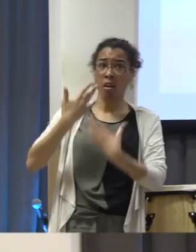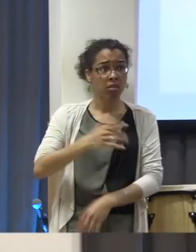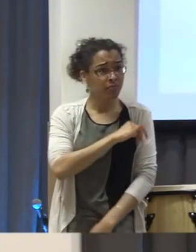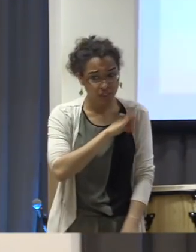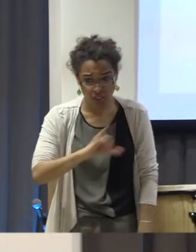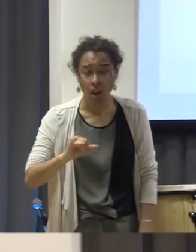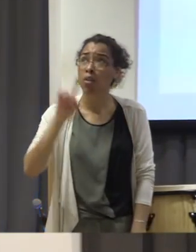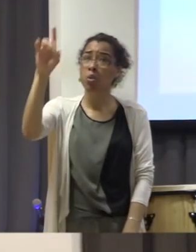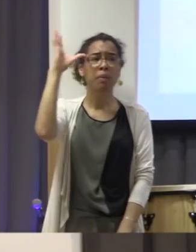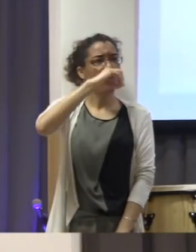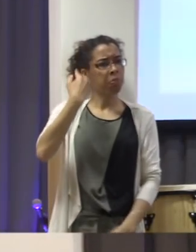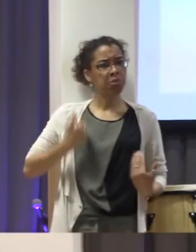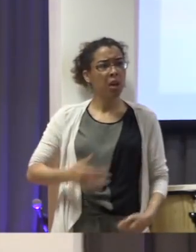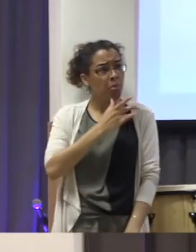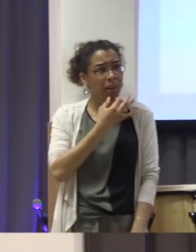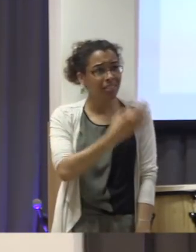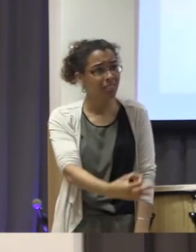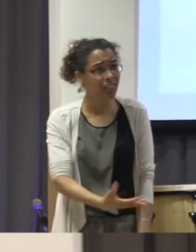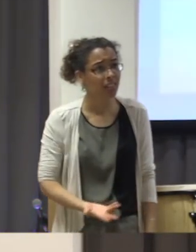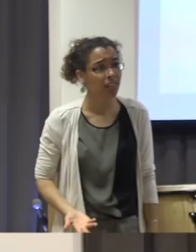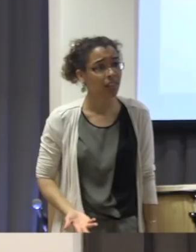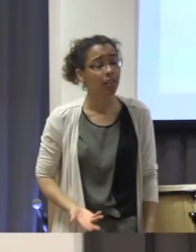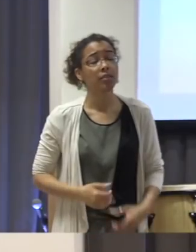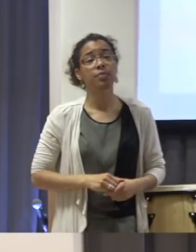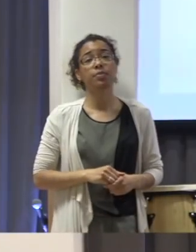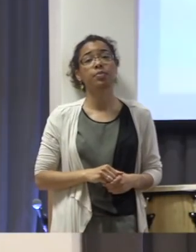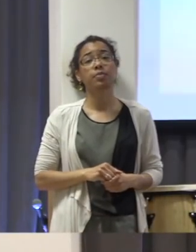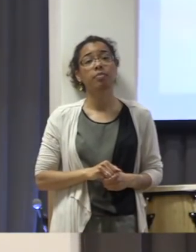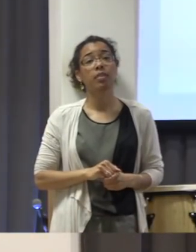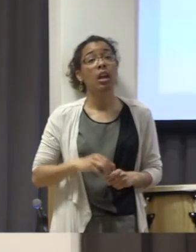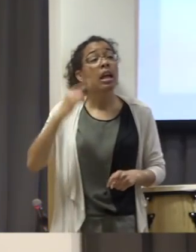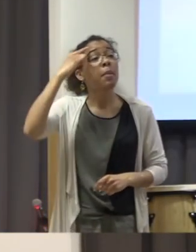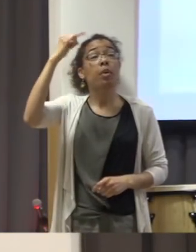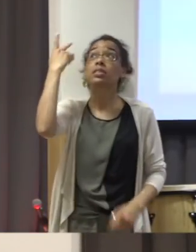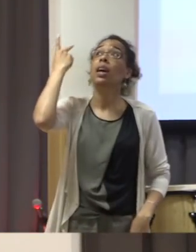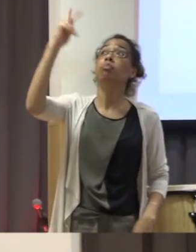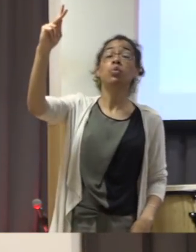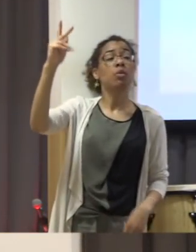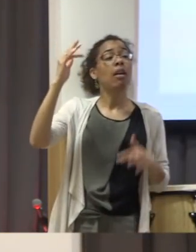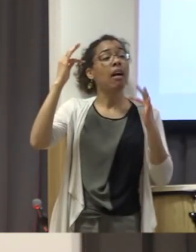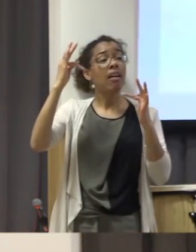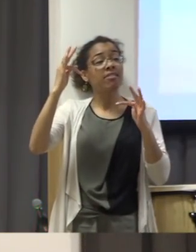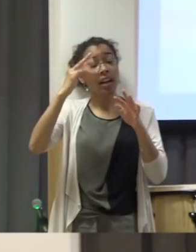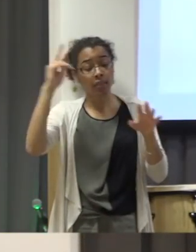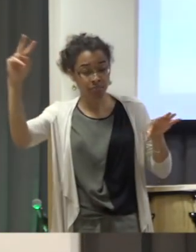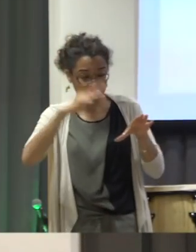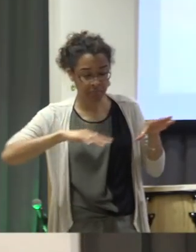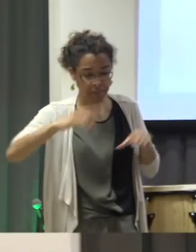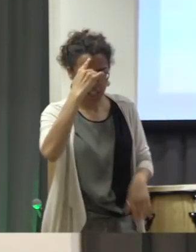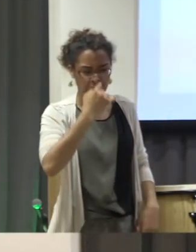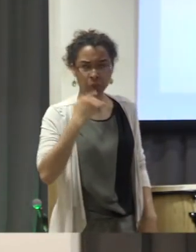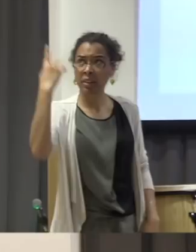m'a oublié? Combien est différente la pensée divine à l'égard de cette